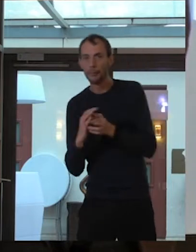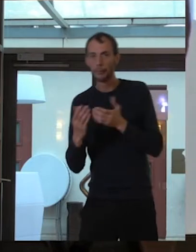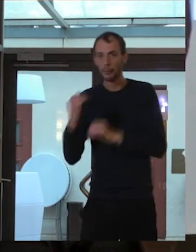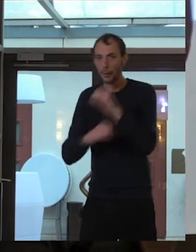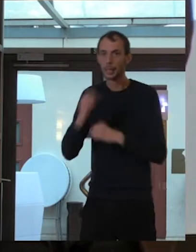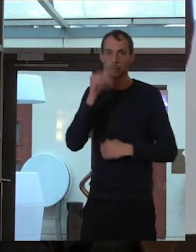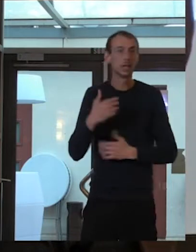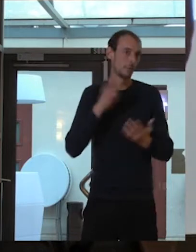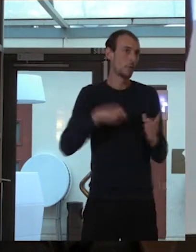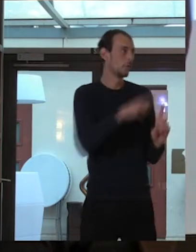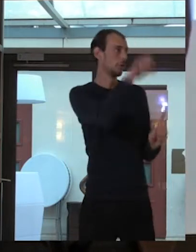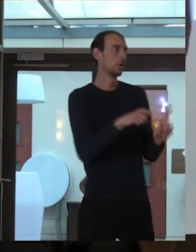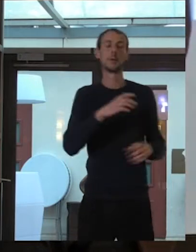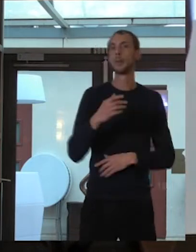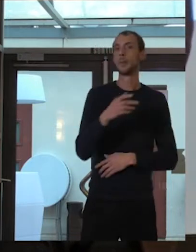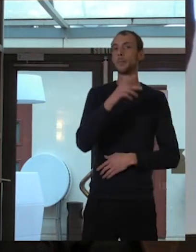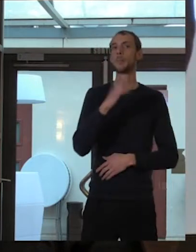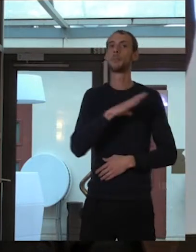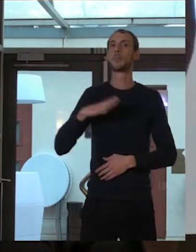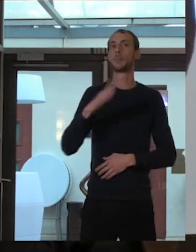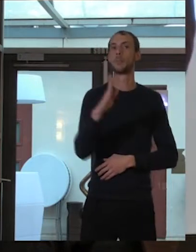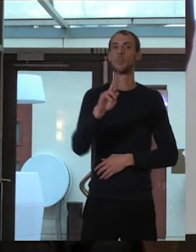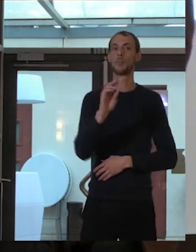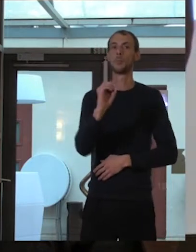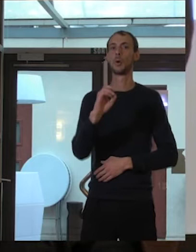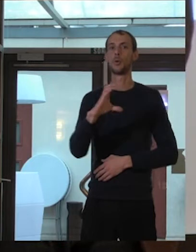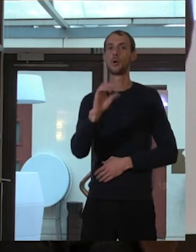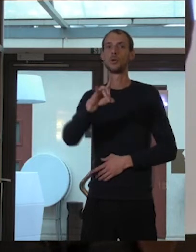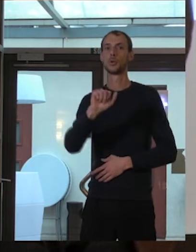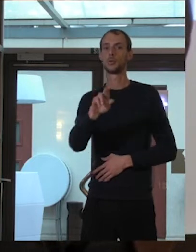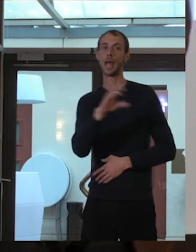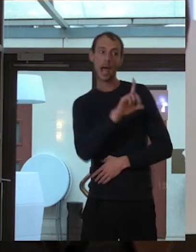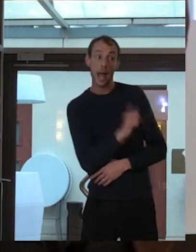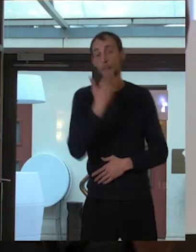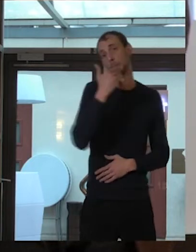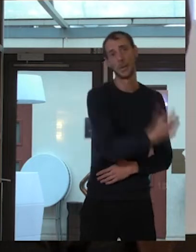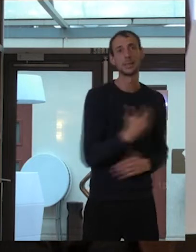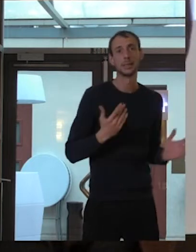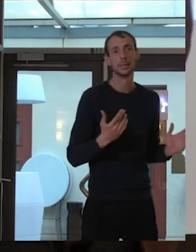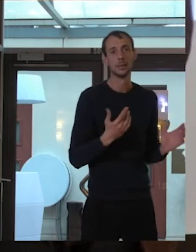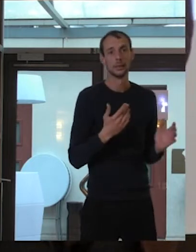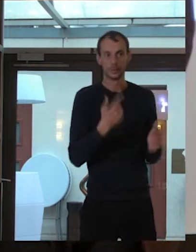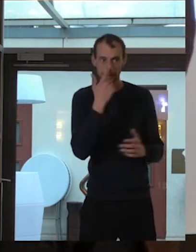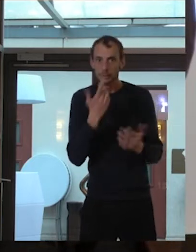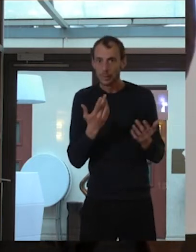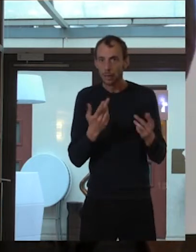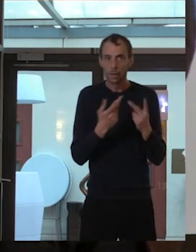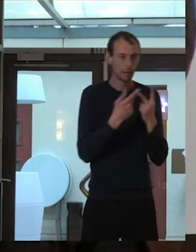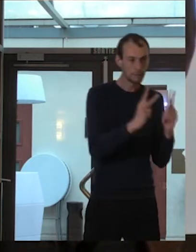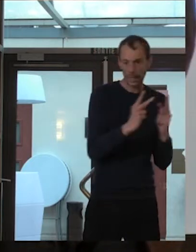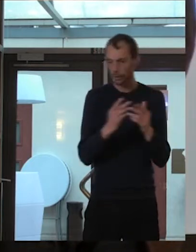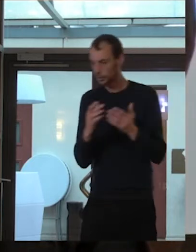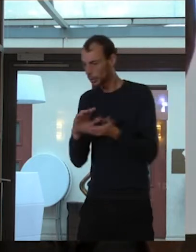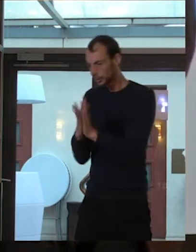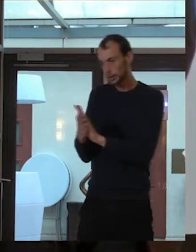sa présidente, d'être là, et puis les équipes d'animer avec nous cette table ronde. Et je pense que c'est important pour que la ville s'appuie sur cette